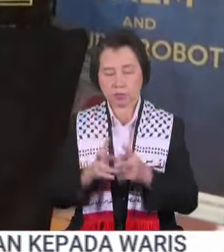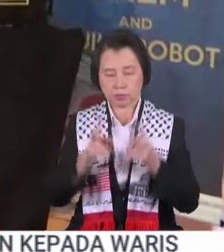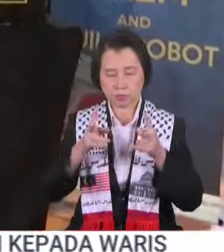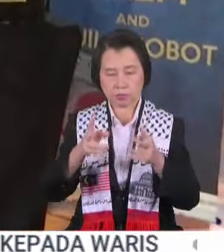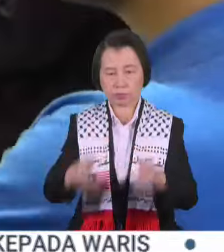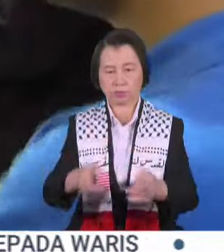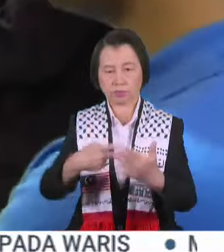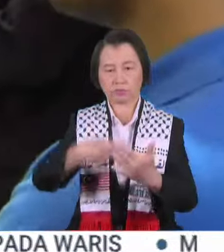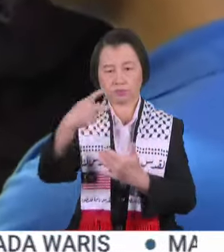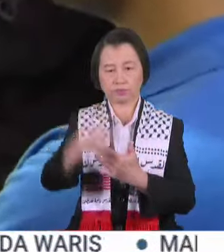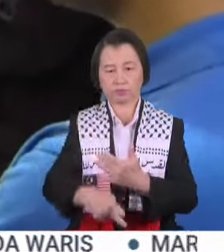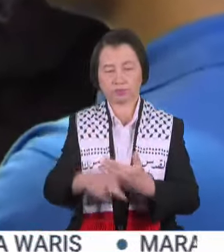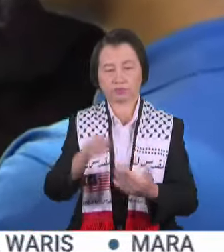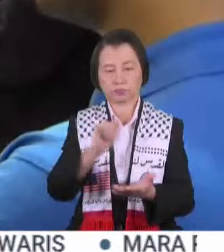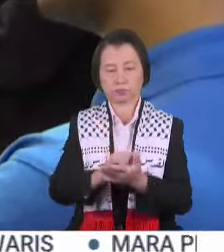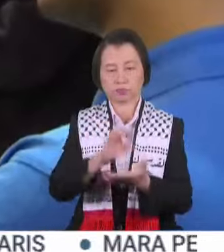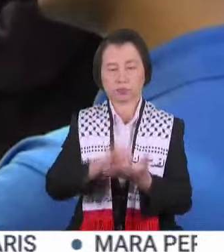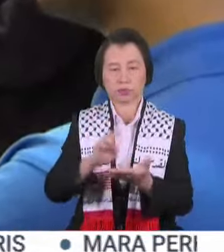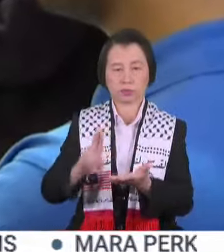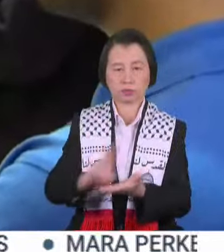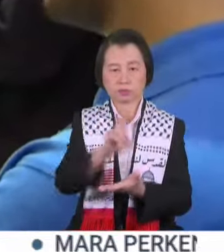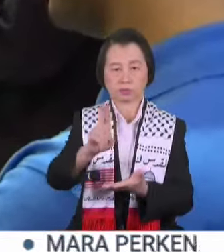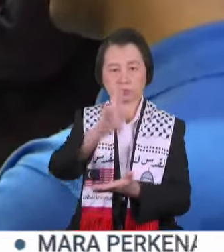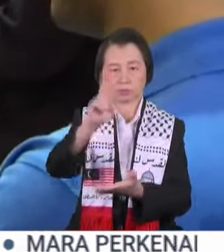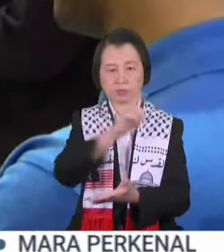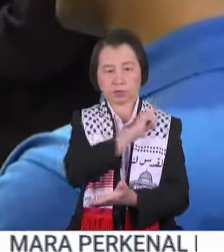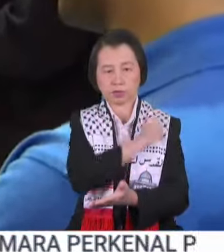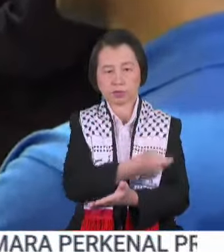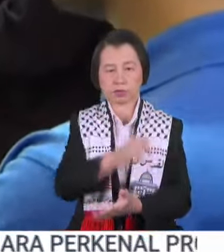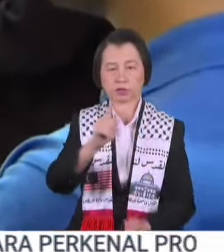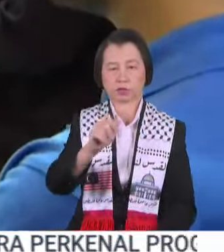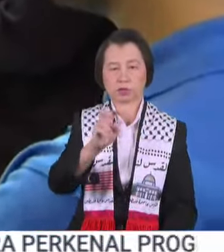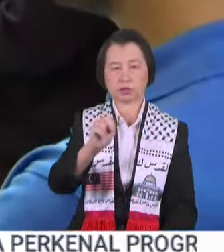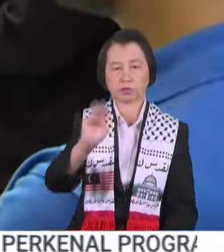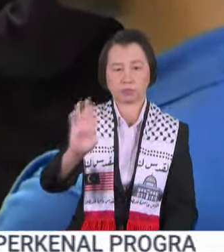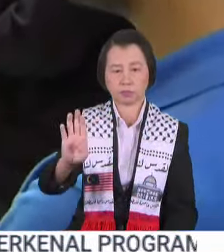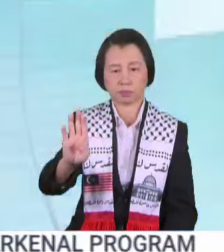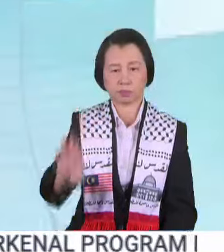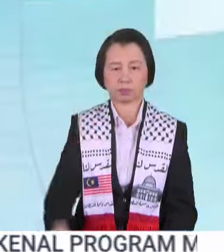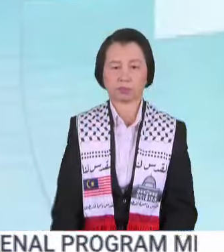merasmikan program tersebut di Universiti Tenaga Nasional.